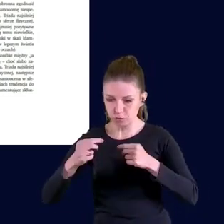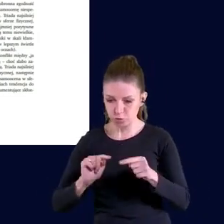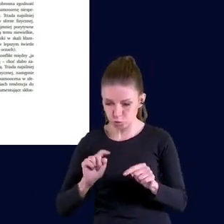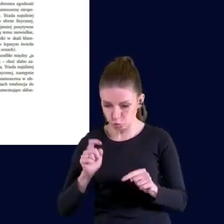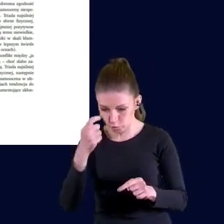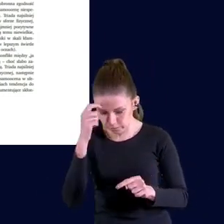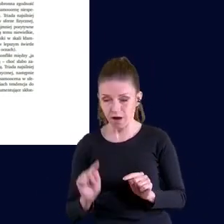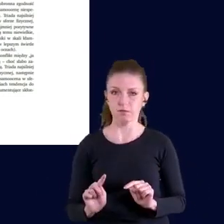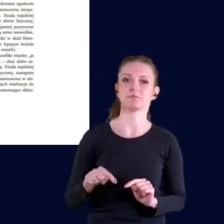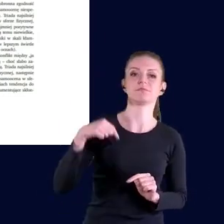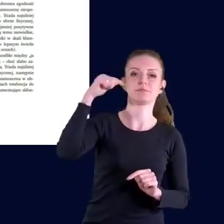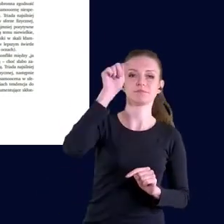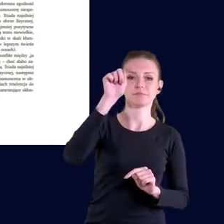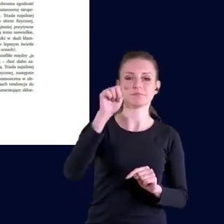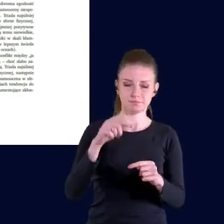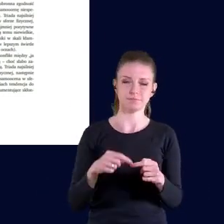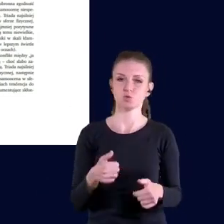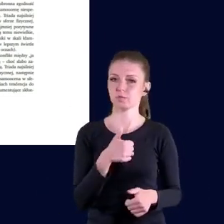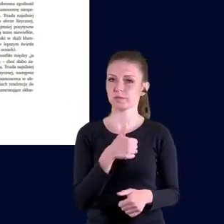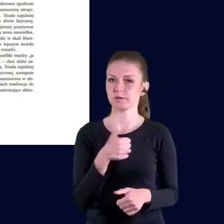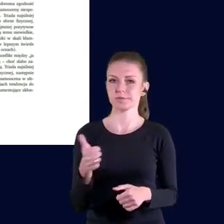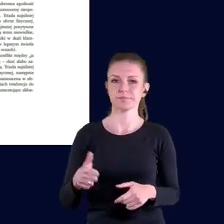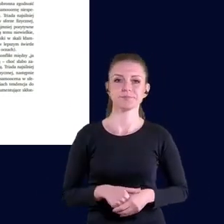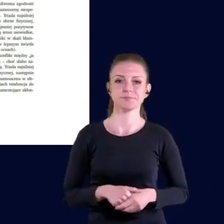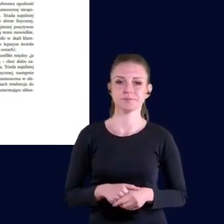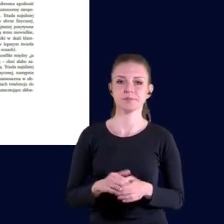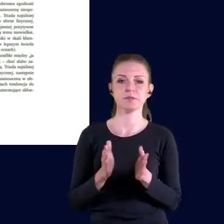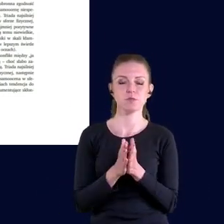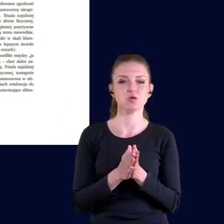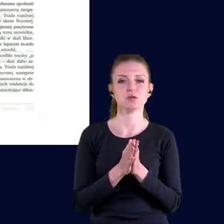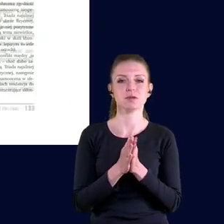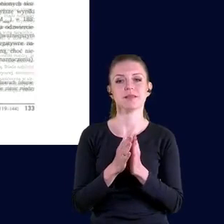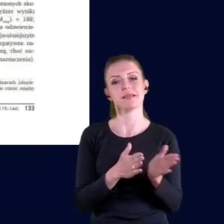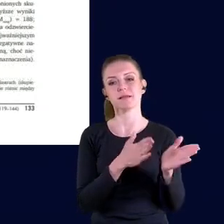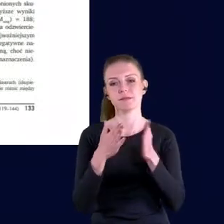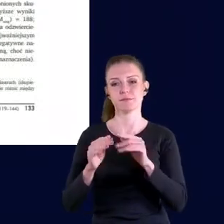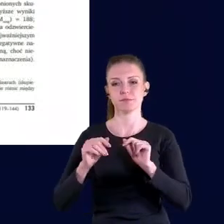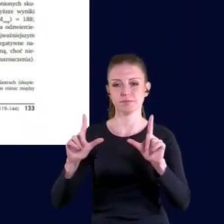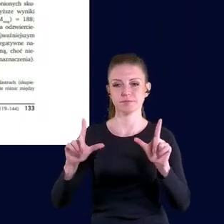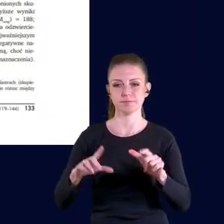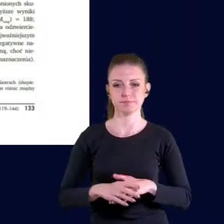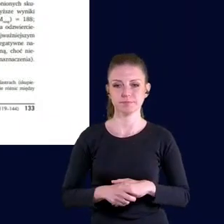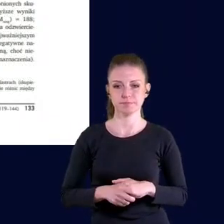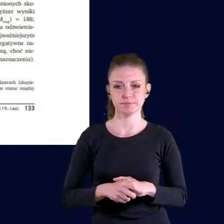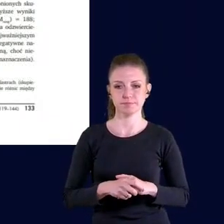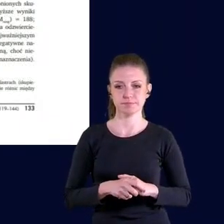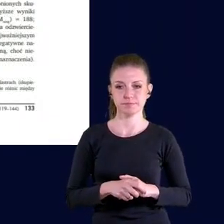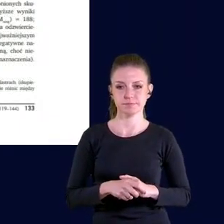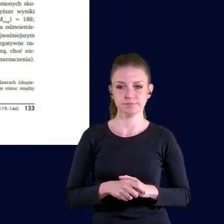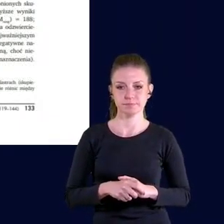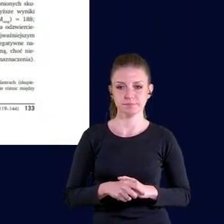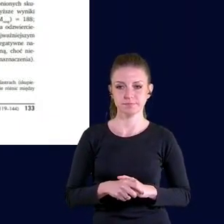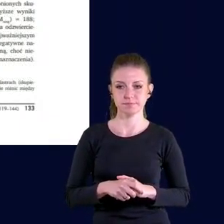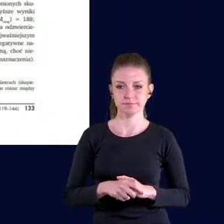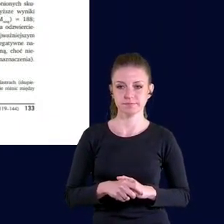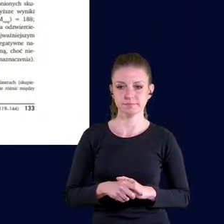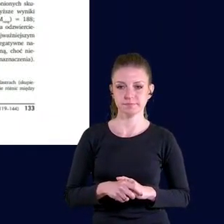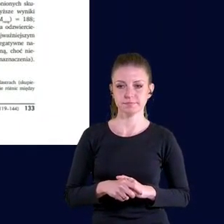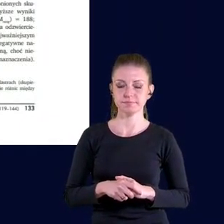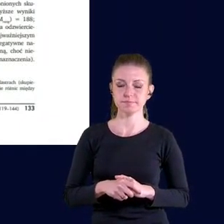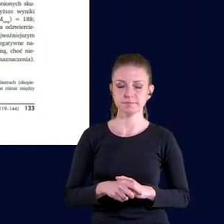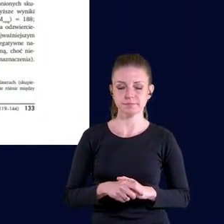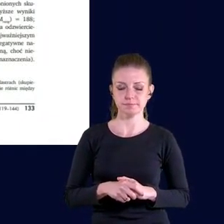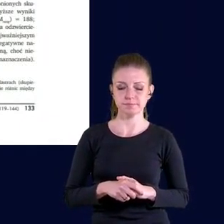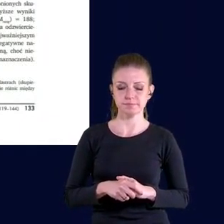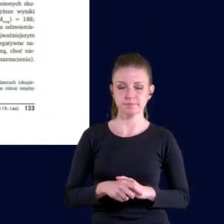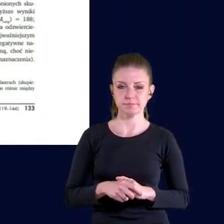tej części zasadniczej Poproszę kolejny slajd z o.o A to